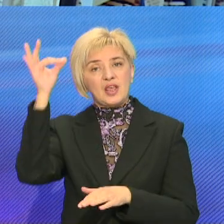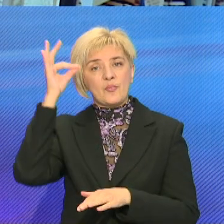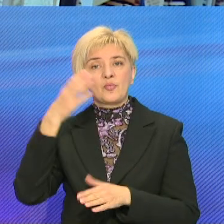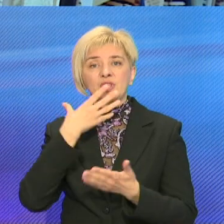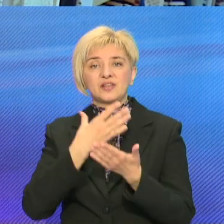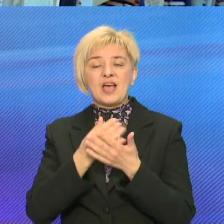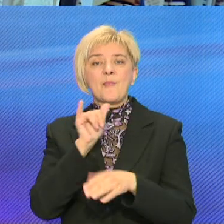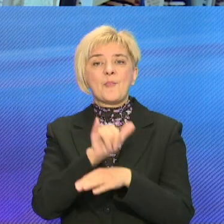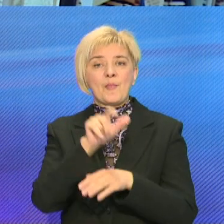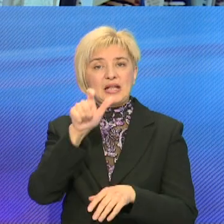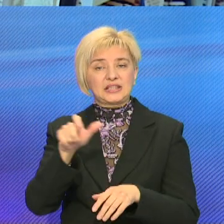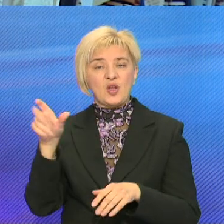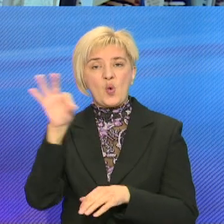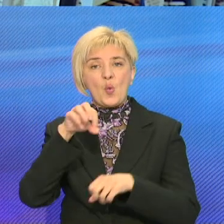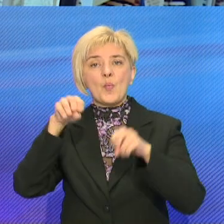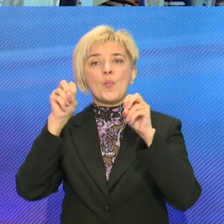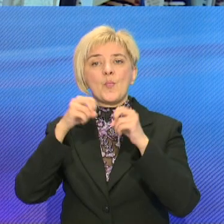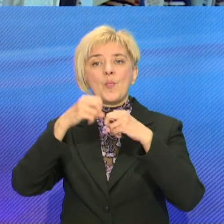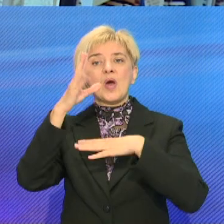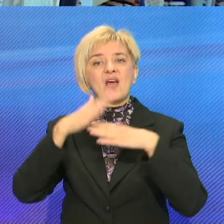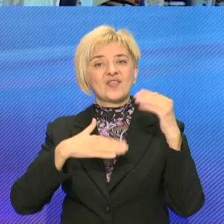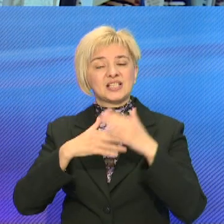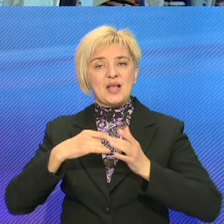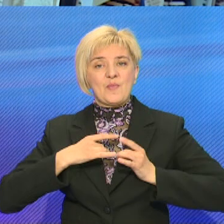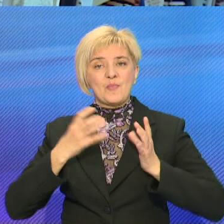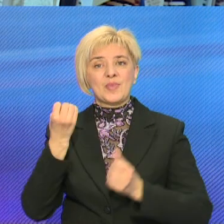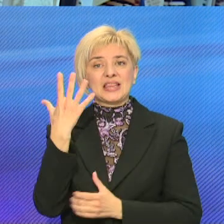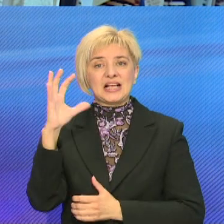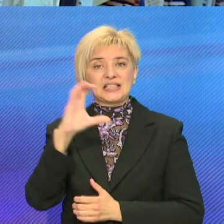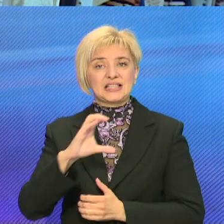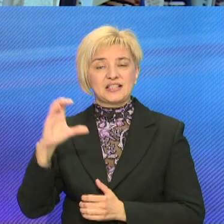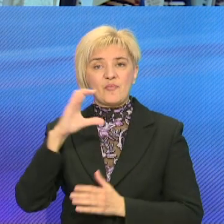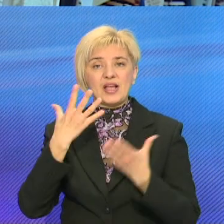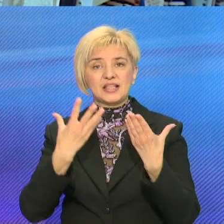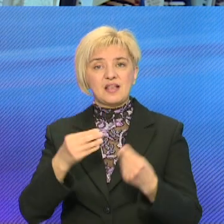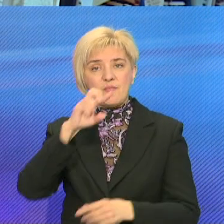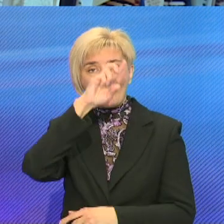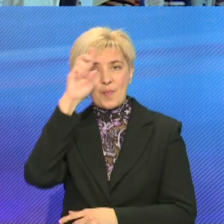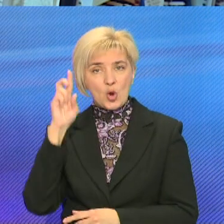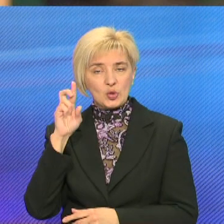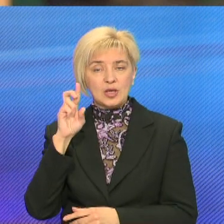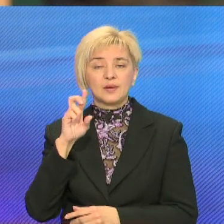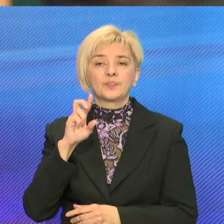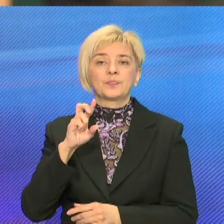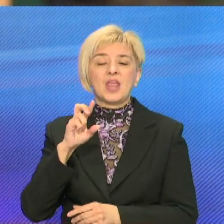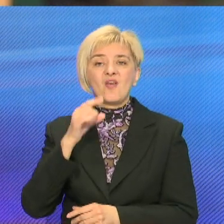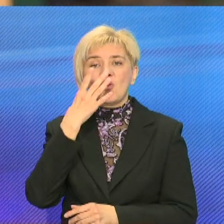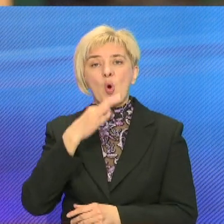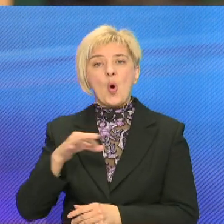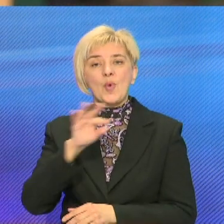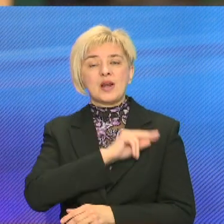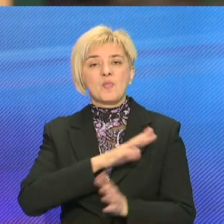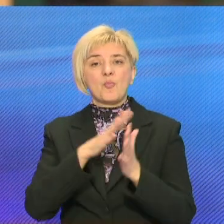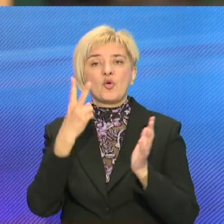дорослым читачам о профессийном святе. 15 вересня означается День библиотек. У Гродинской области працуют больше